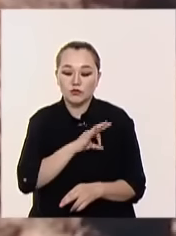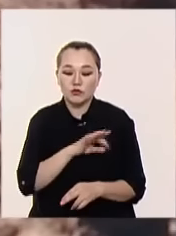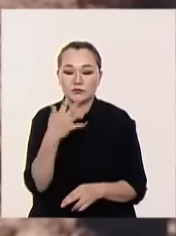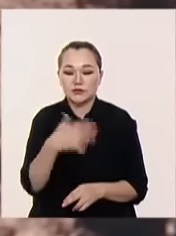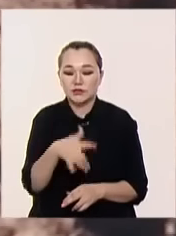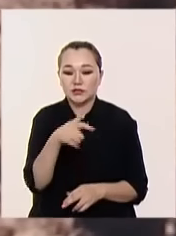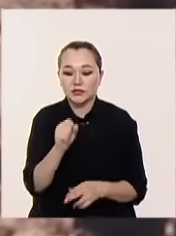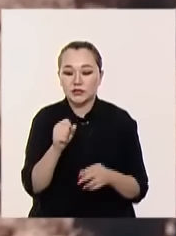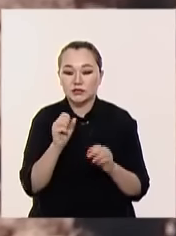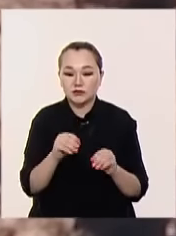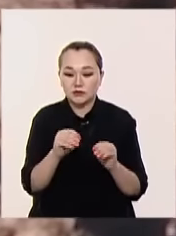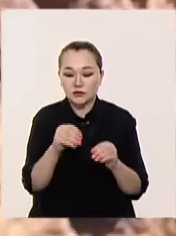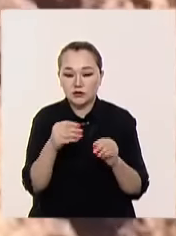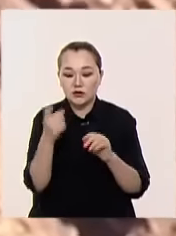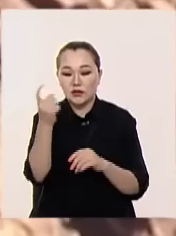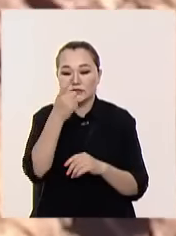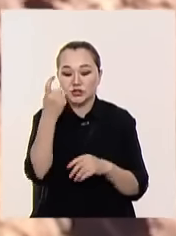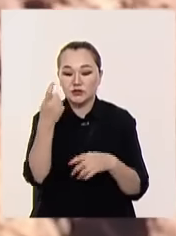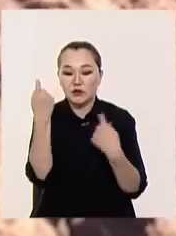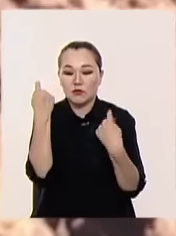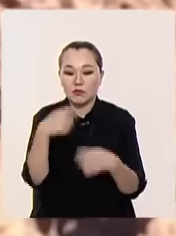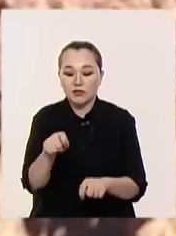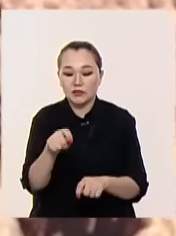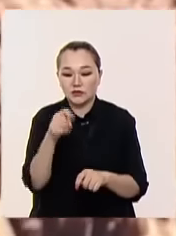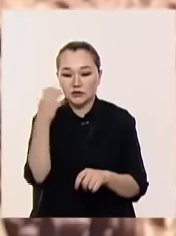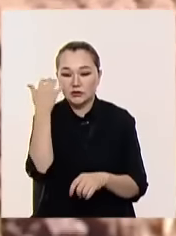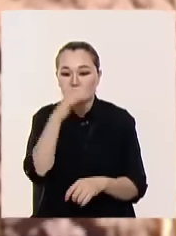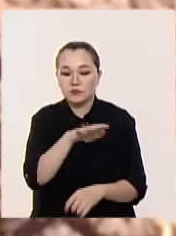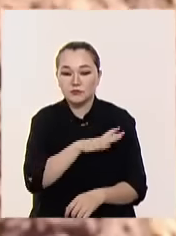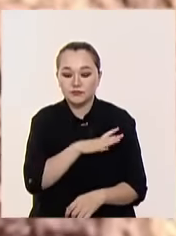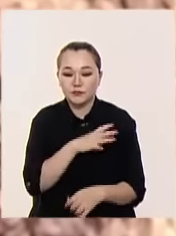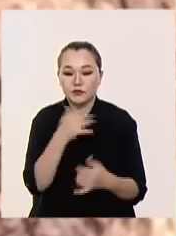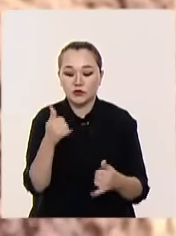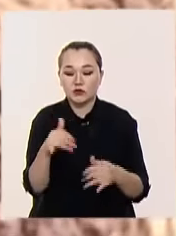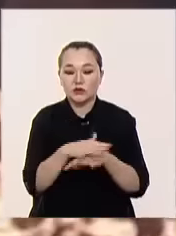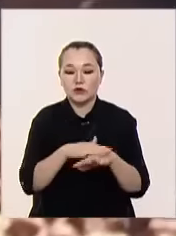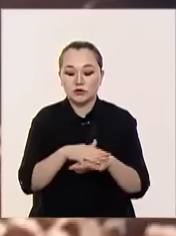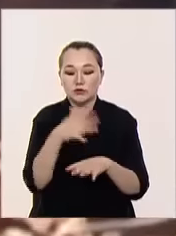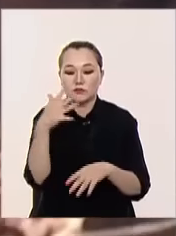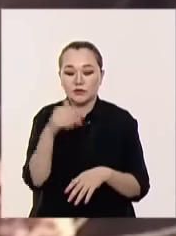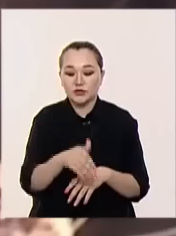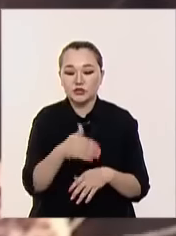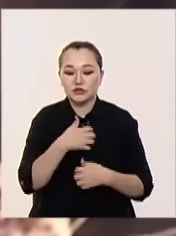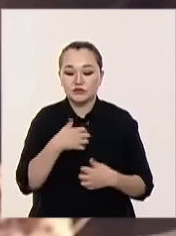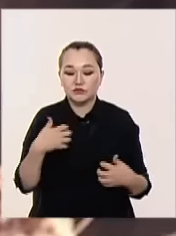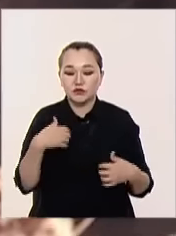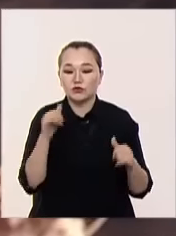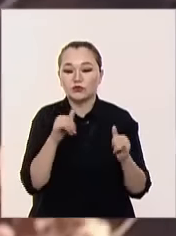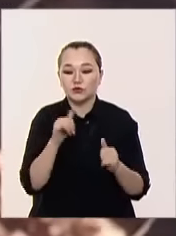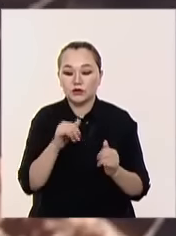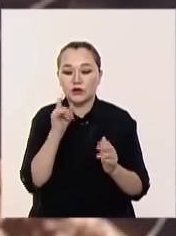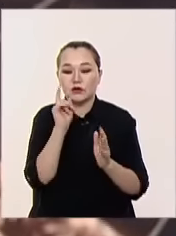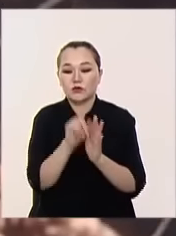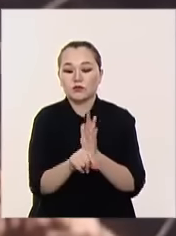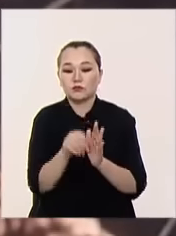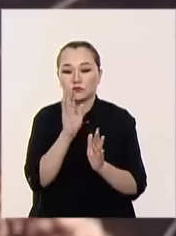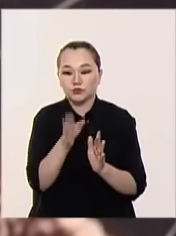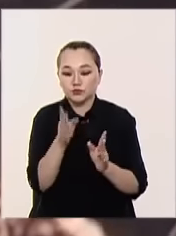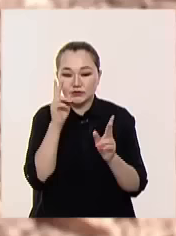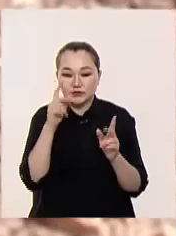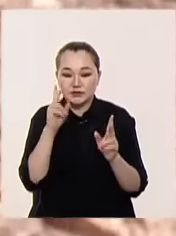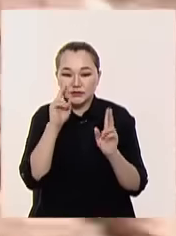гектар жайылымның жекеге сатылып кеткенін байқамайда қалған. Енді елді мекендегі 5 мыңға жуық малды қайда бағаратындарын білмей